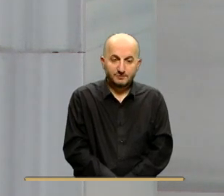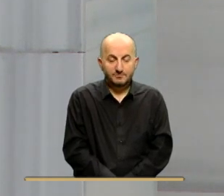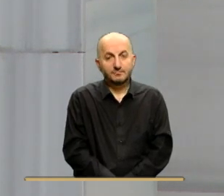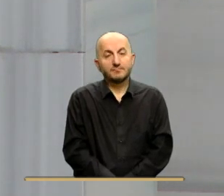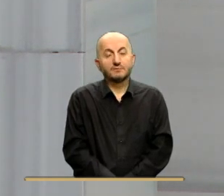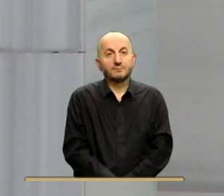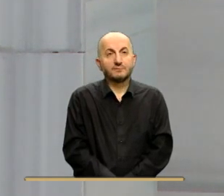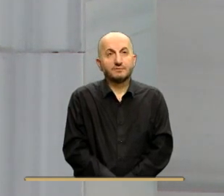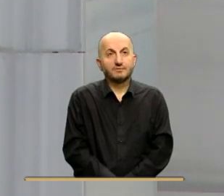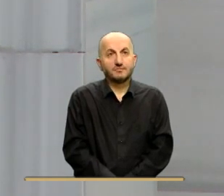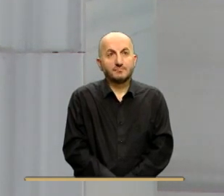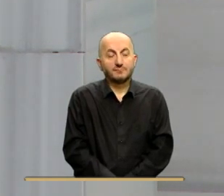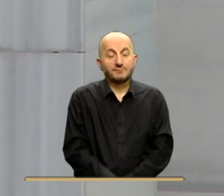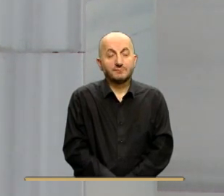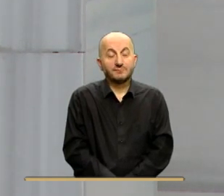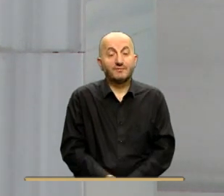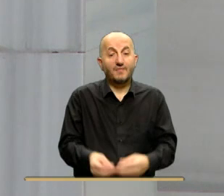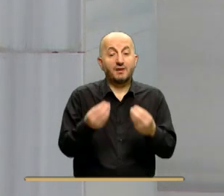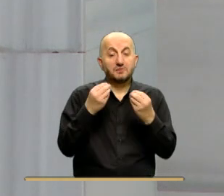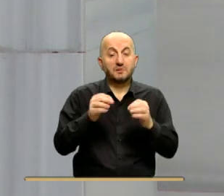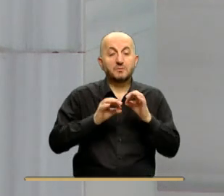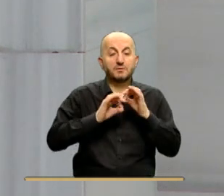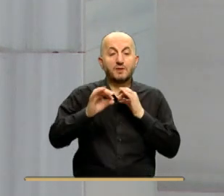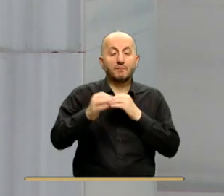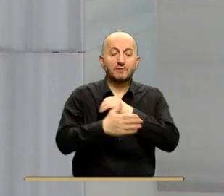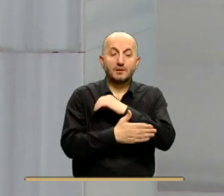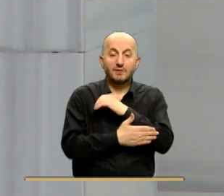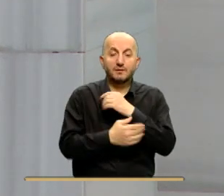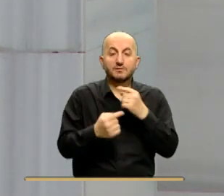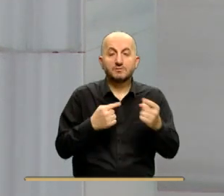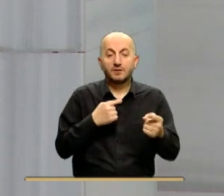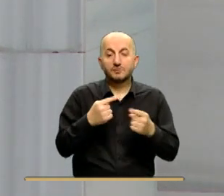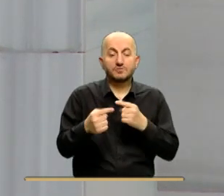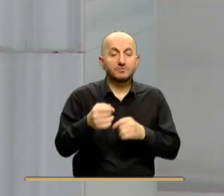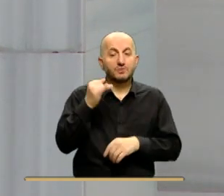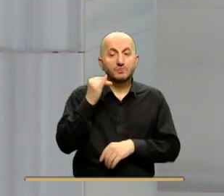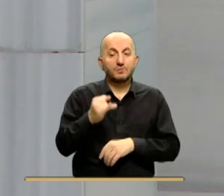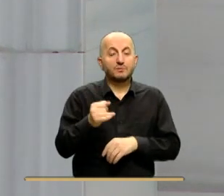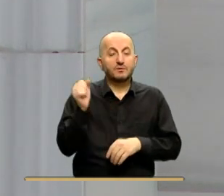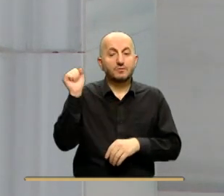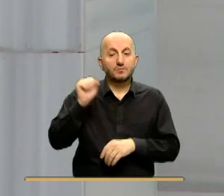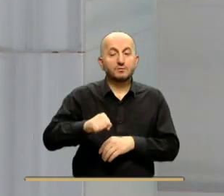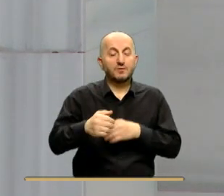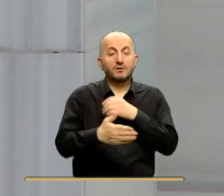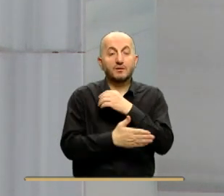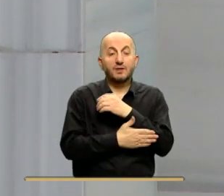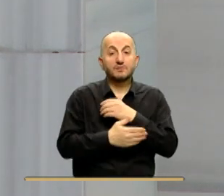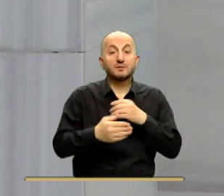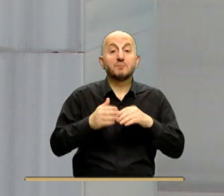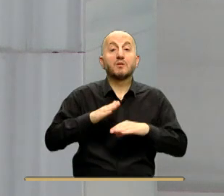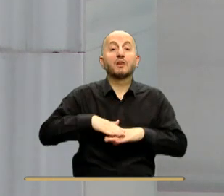وَالْعُدْوَانِ. İyilik ve takvada yardımlaşın. Kötülükte ve düşmanlıkta